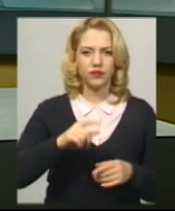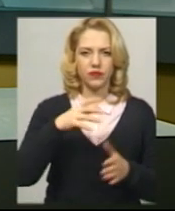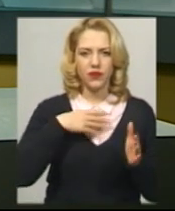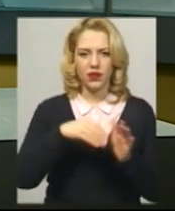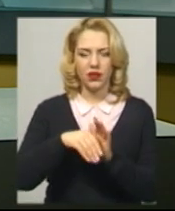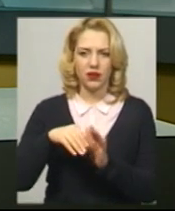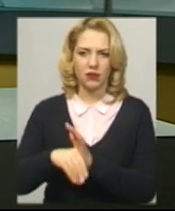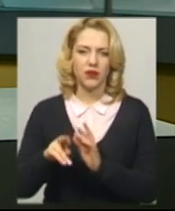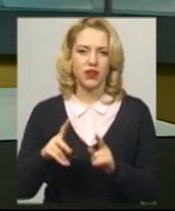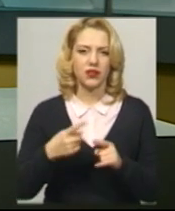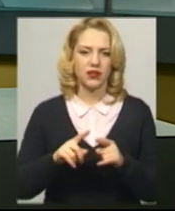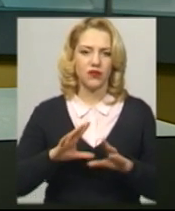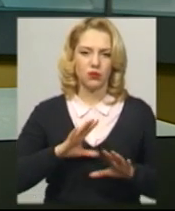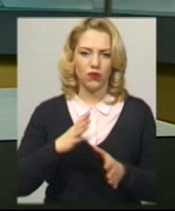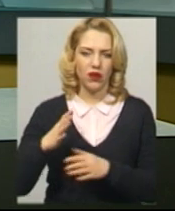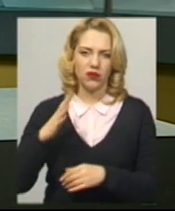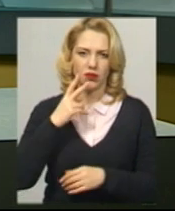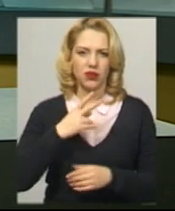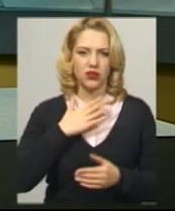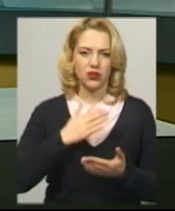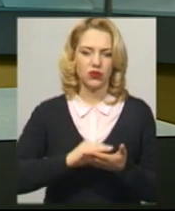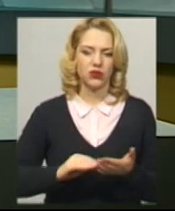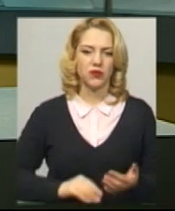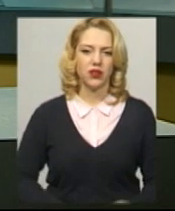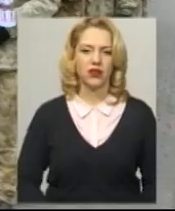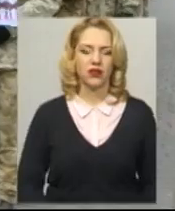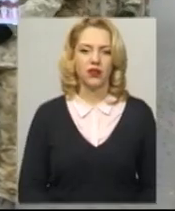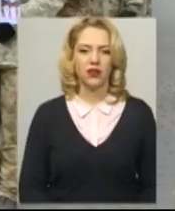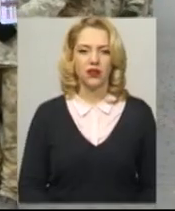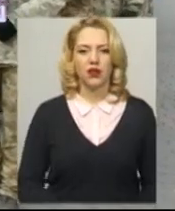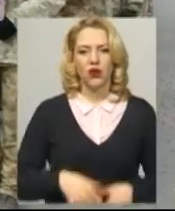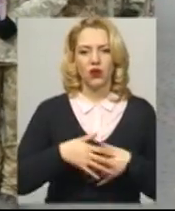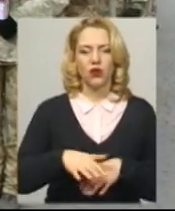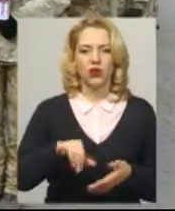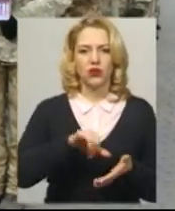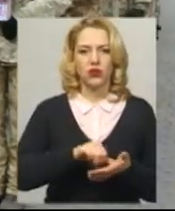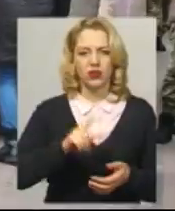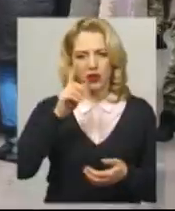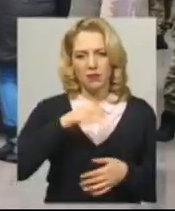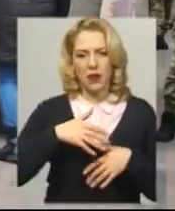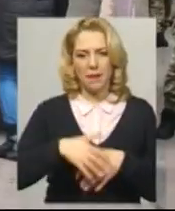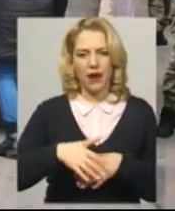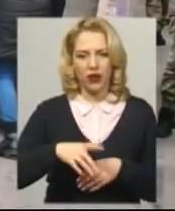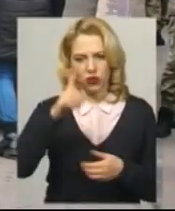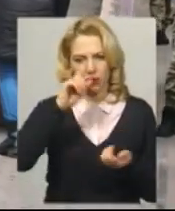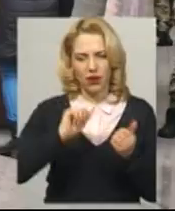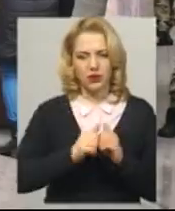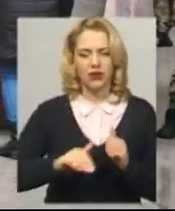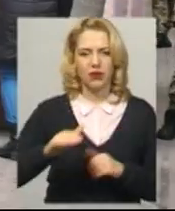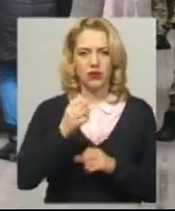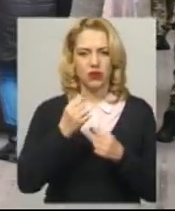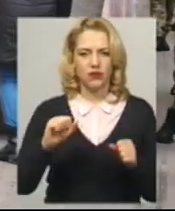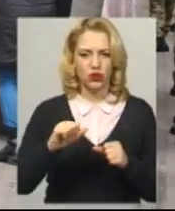Семчишин. Як все відбувалося, бачила Леся Боровець. Колона учасників маршу пам'яті Героїв Небесної Сотні сформувалася